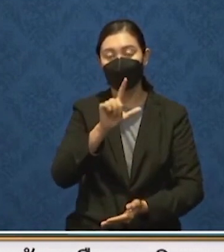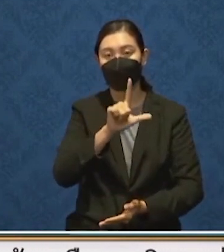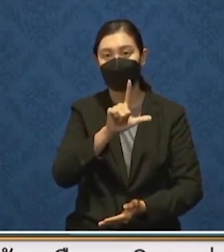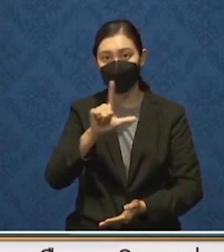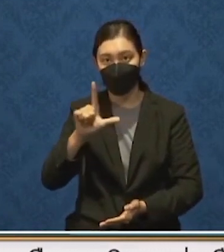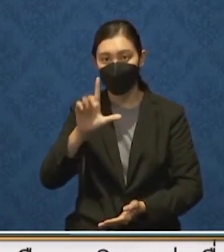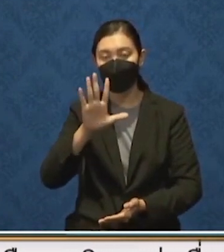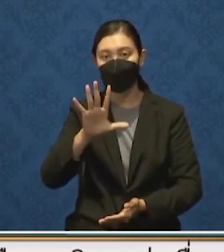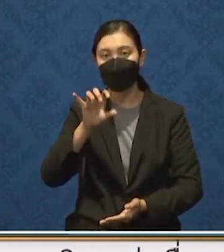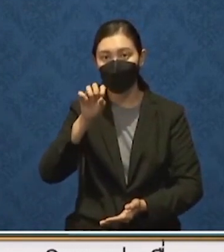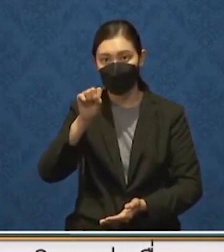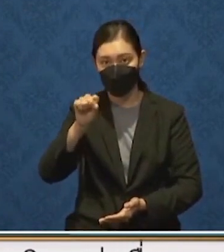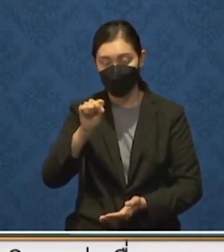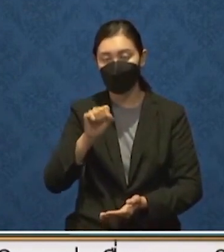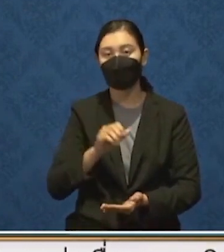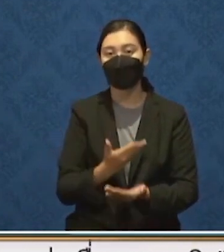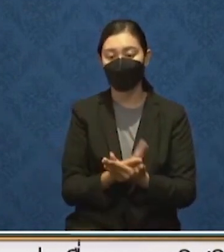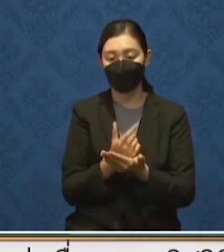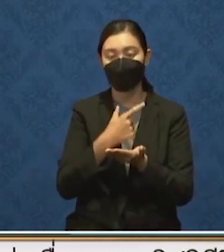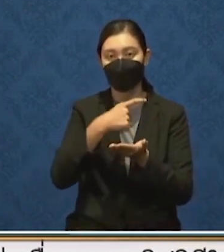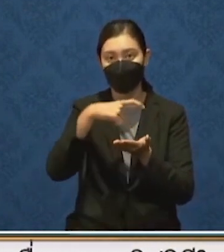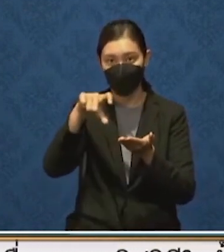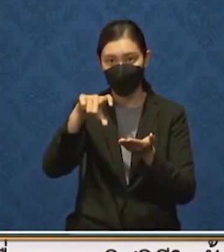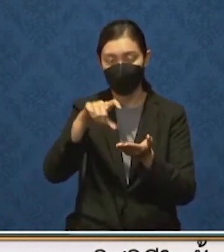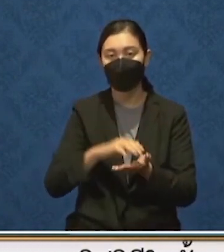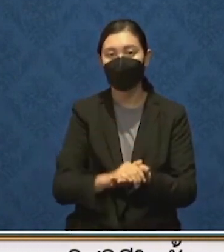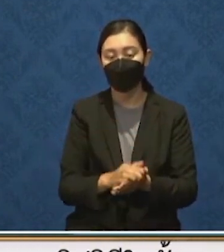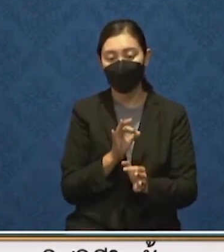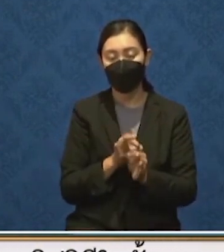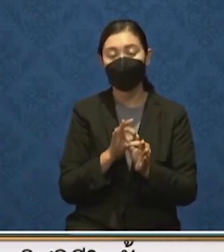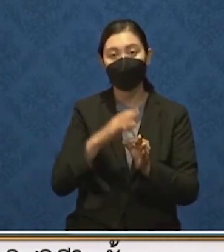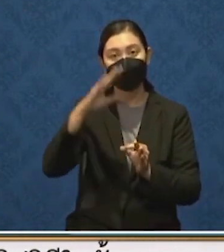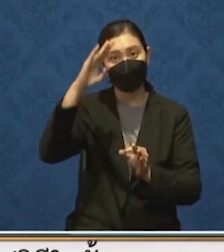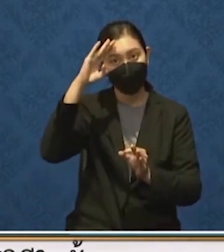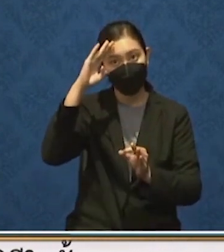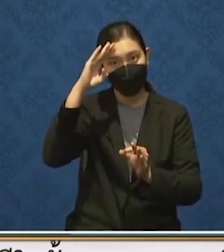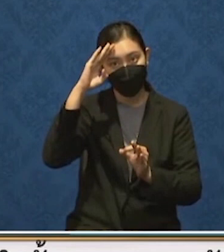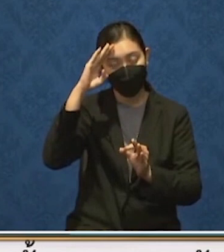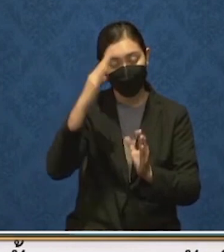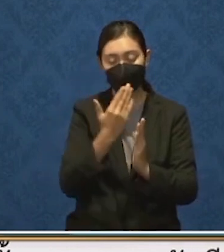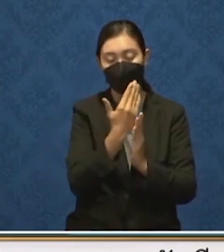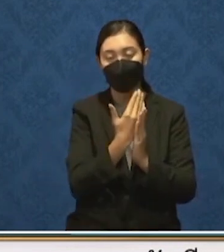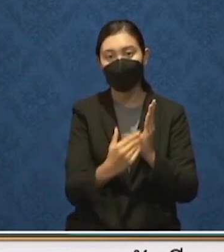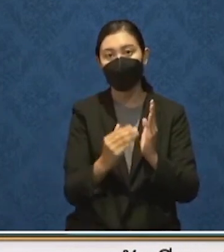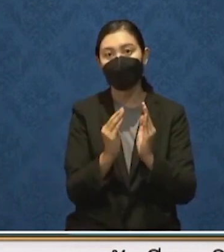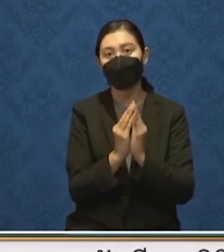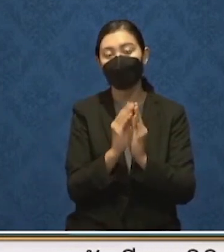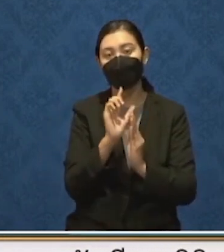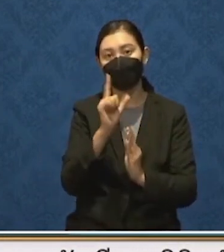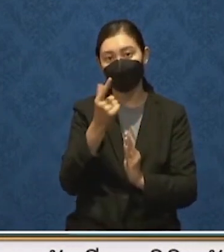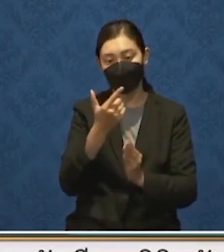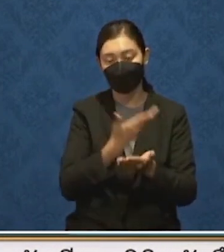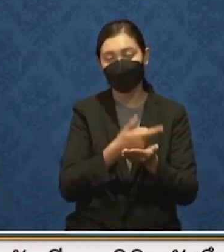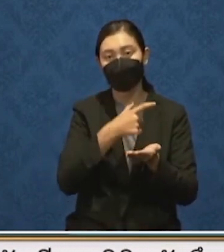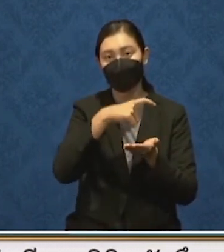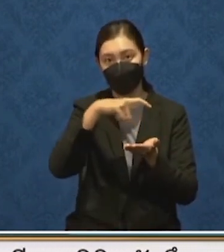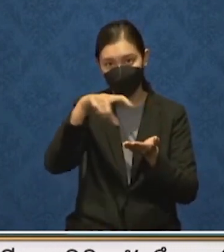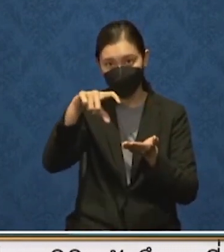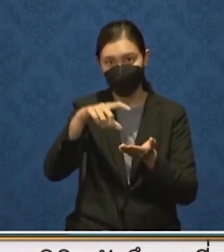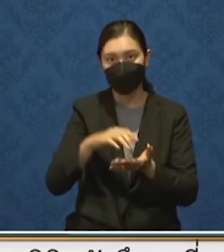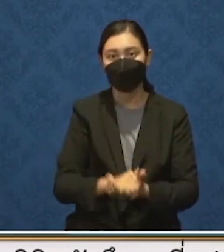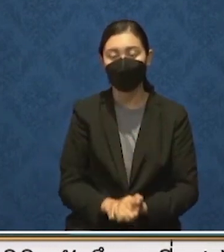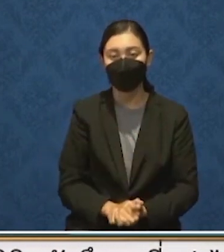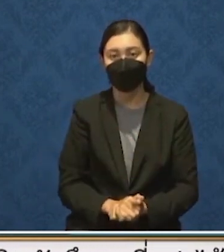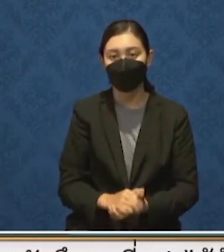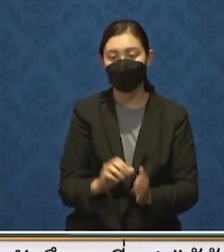บาทก็โอนจากทนาคารทนชาติสาขาประมุงทองนะครับ ผู้โอนก็คือ กุนสุพวัตินะครับโอน